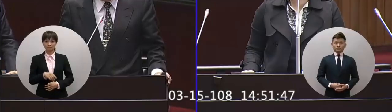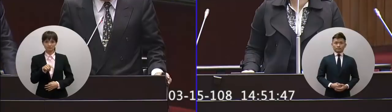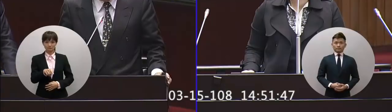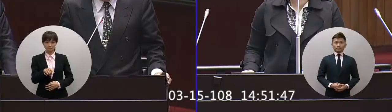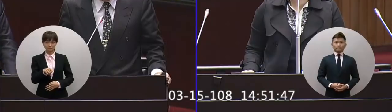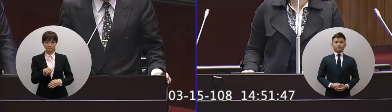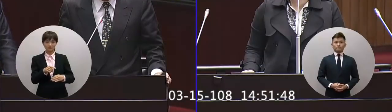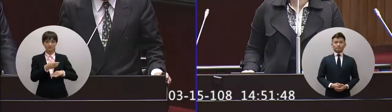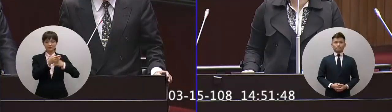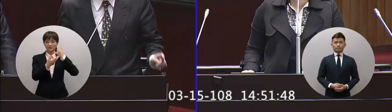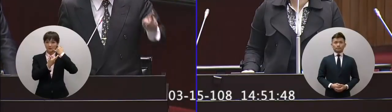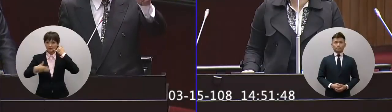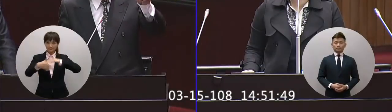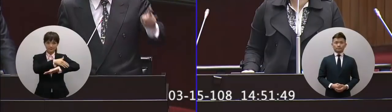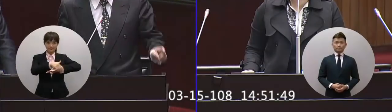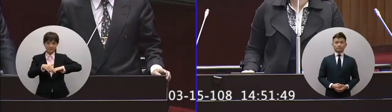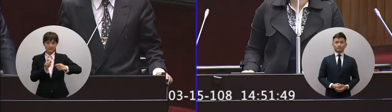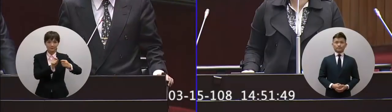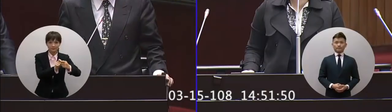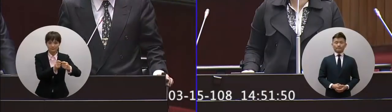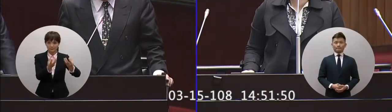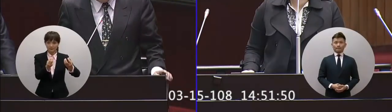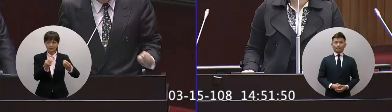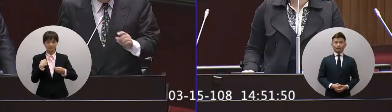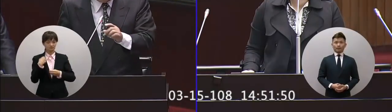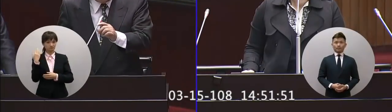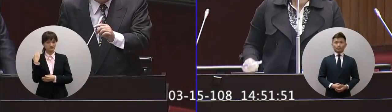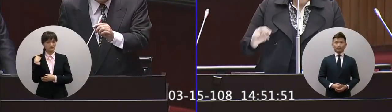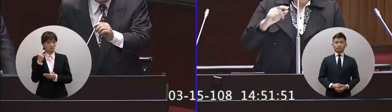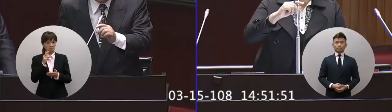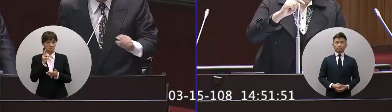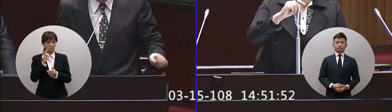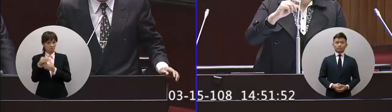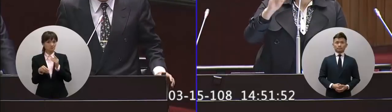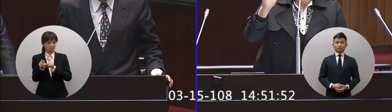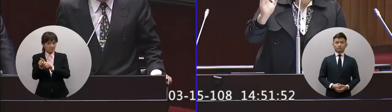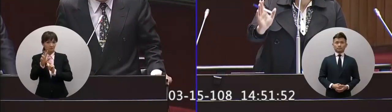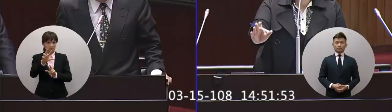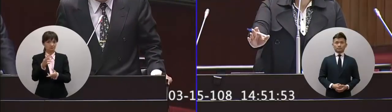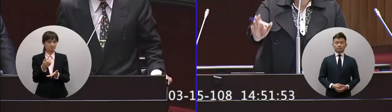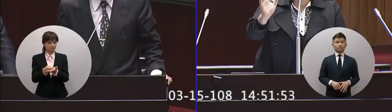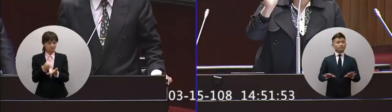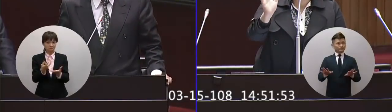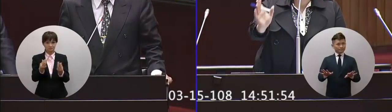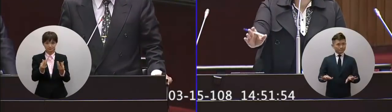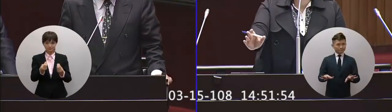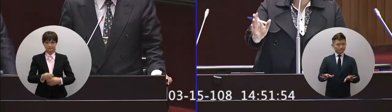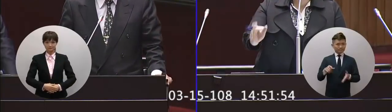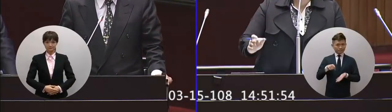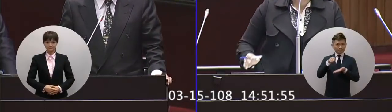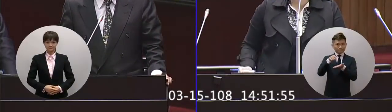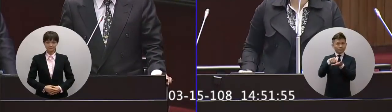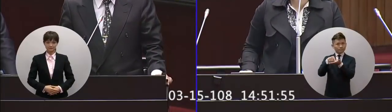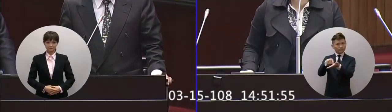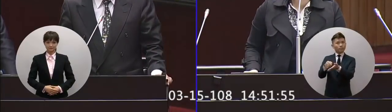到海边，所以当初并没有要求他照这个来做，但是现在有提出这样的一个。 现在有提出